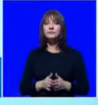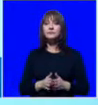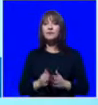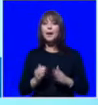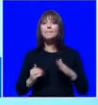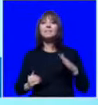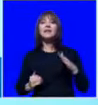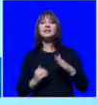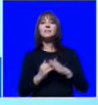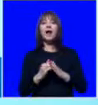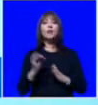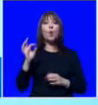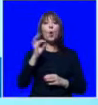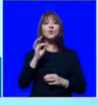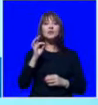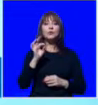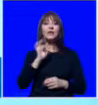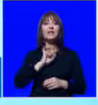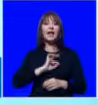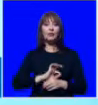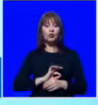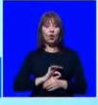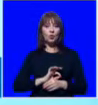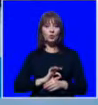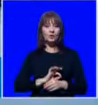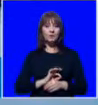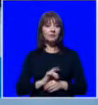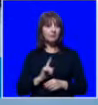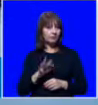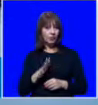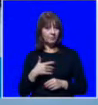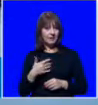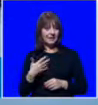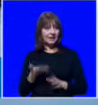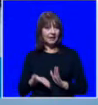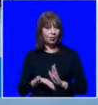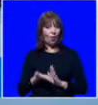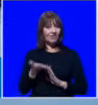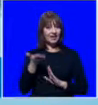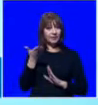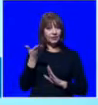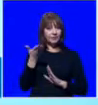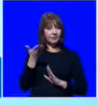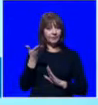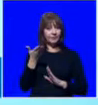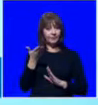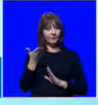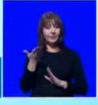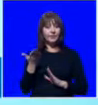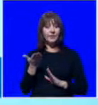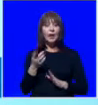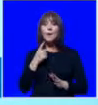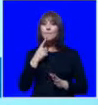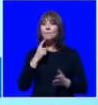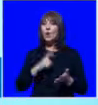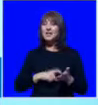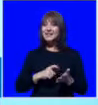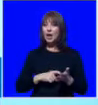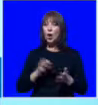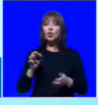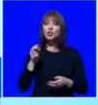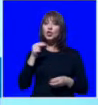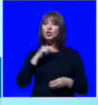Максимално осигурителен доход. Кажете вие, искате сигурно да се увеличи, господин Нека да кажем, че максимално осигурителен доход по закон